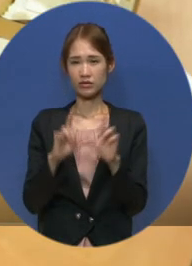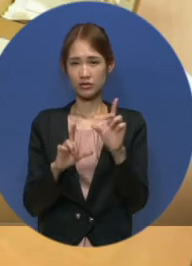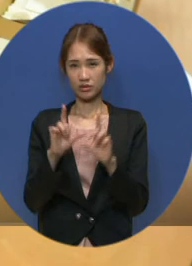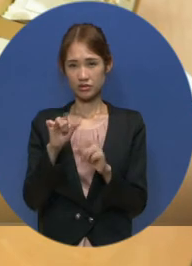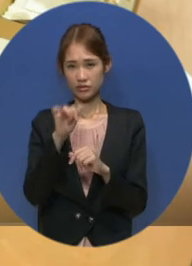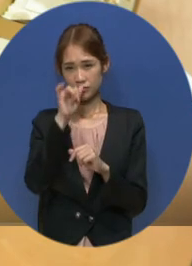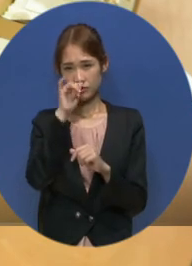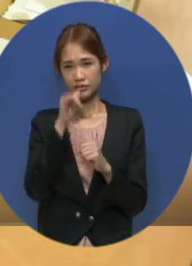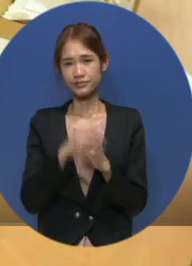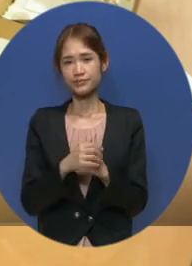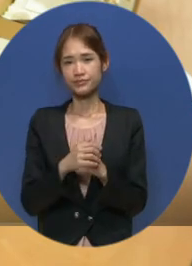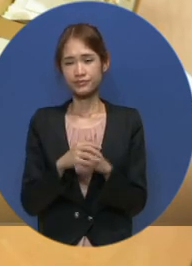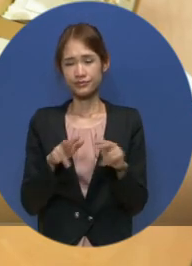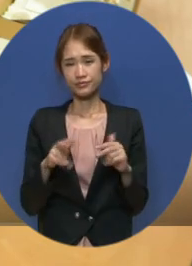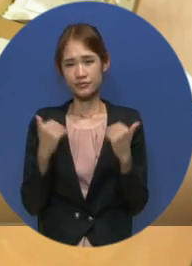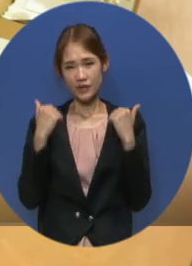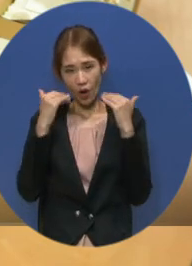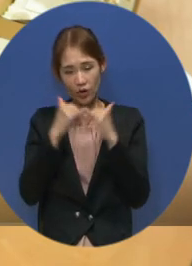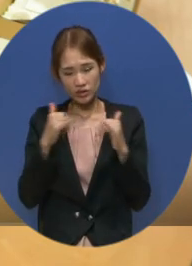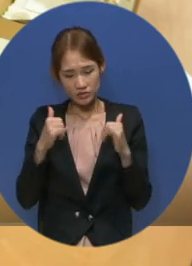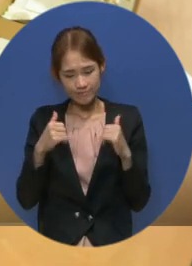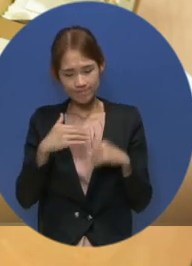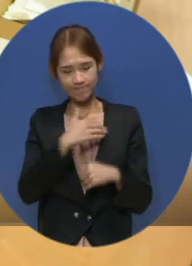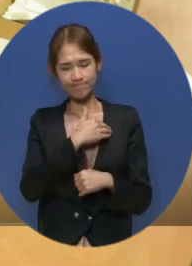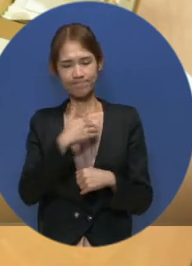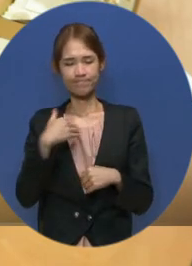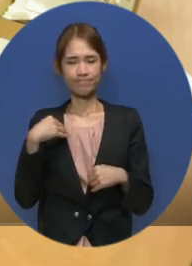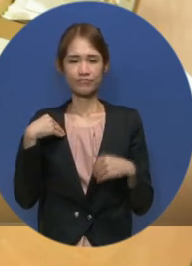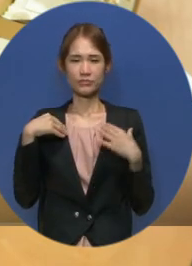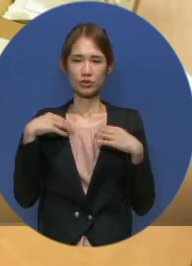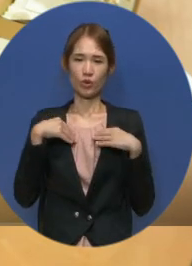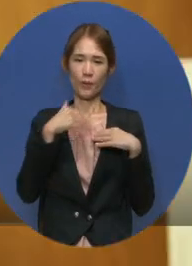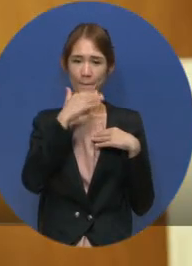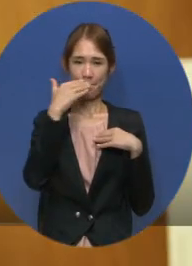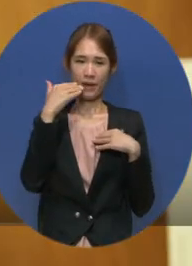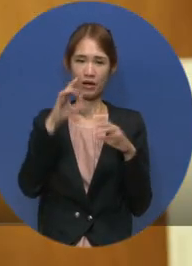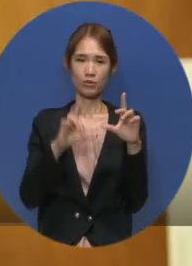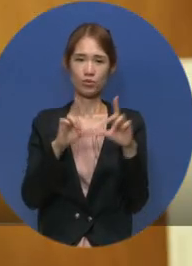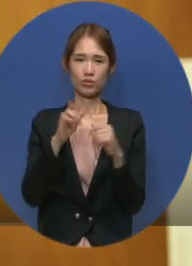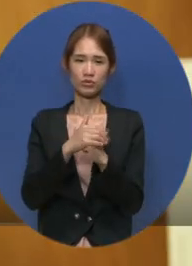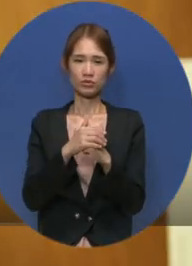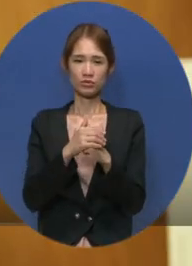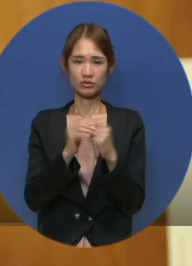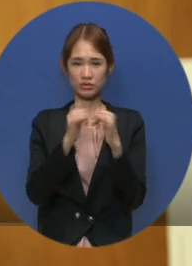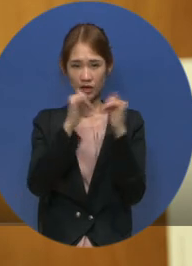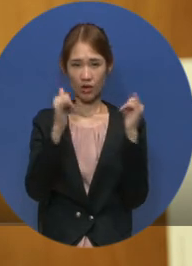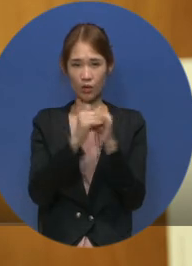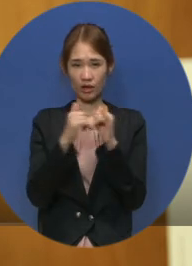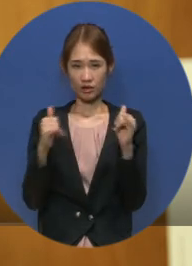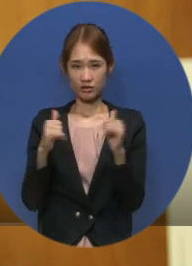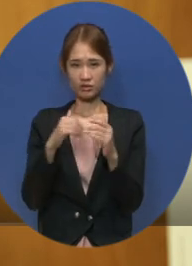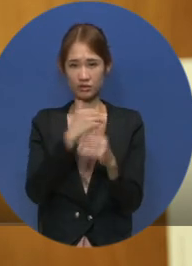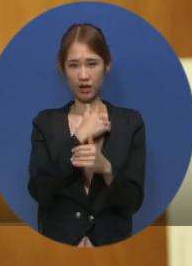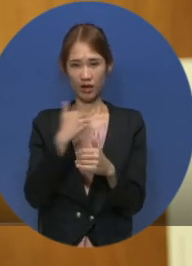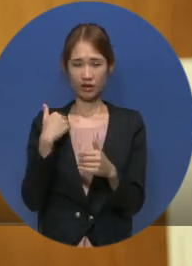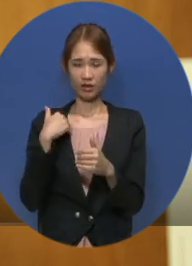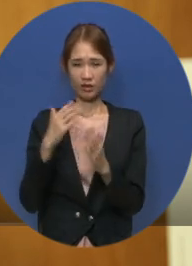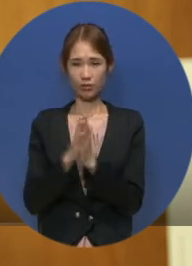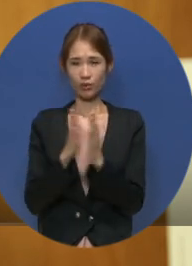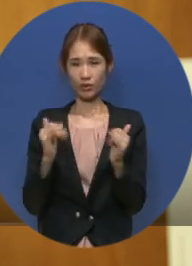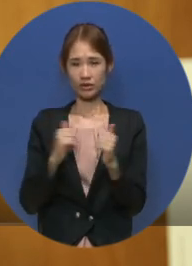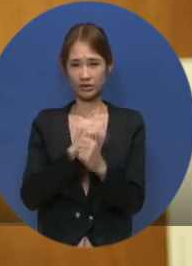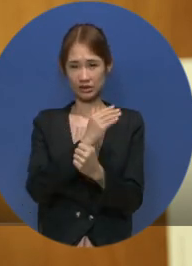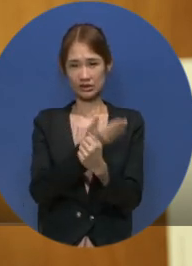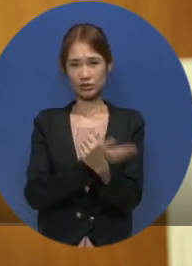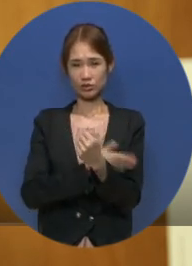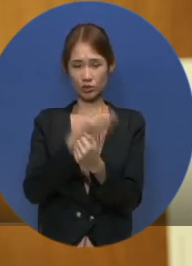어린아이와 같은 그런 모습이었는데 지금 굉장히 어른으로서 굉장히 의젓한 모습이고요. 한 사회인으로서 당당하게 본인의